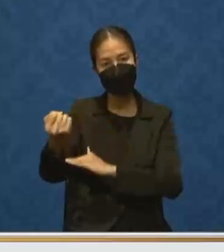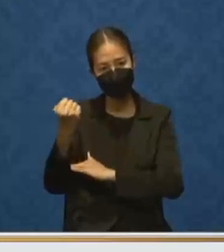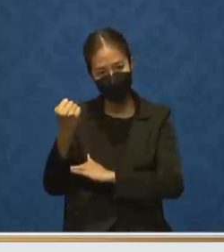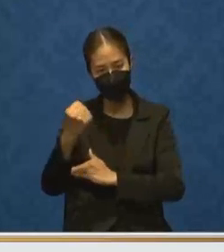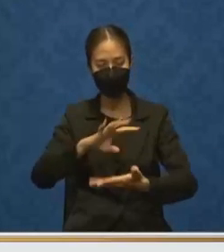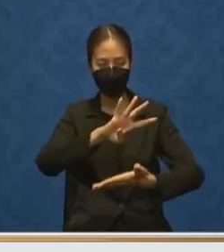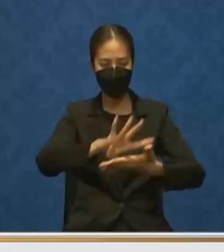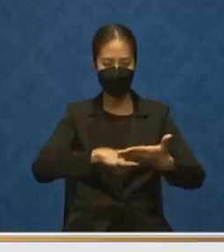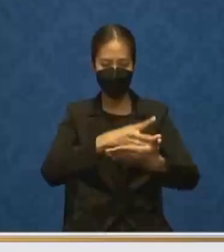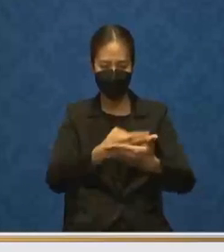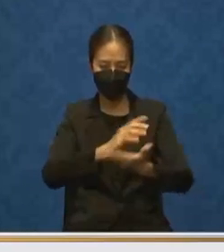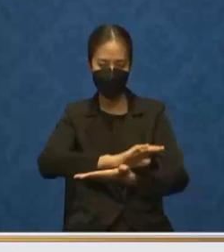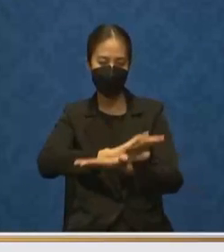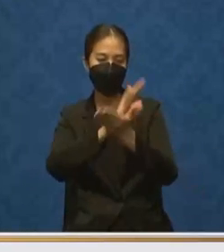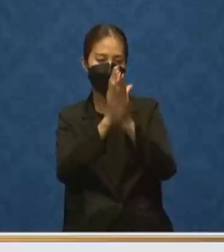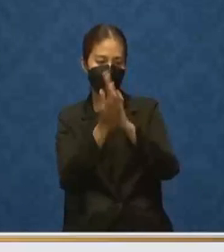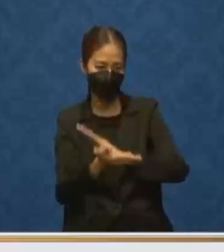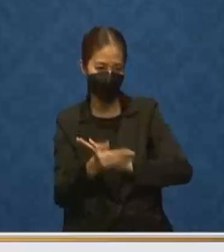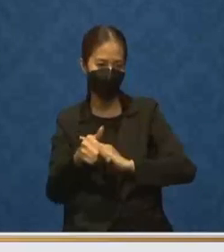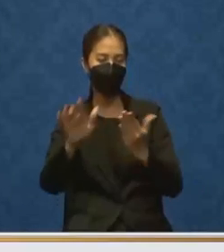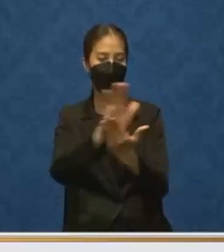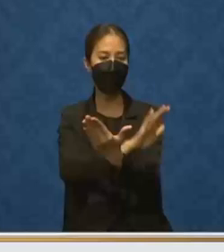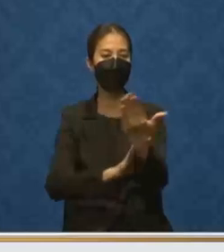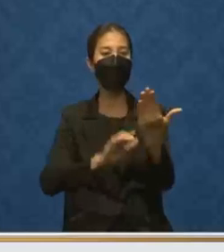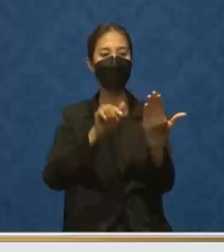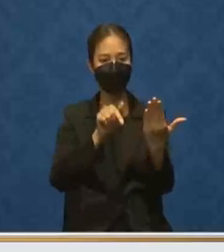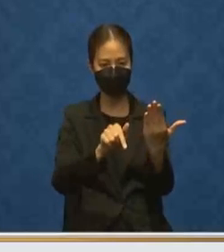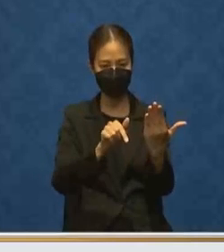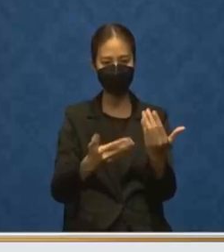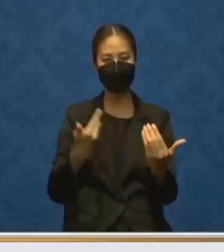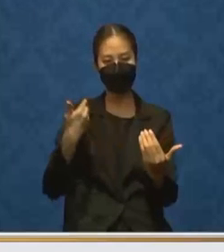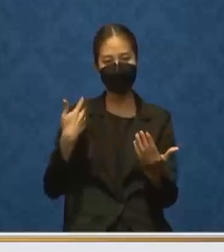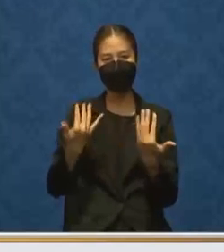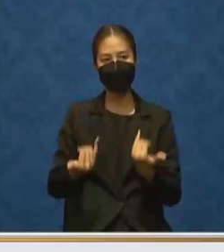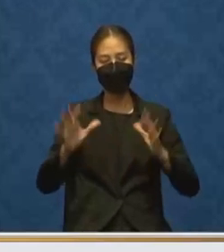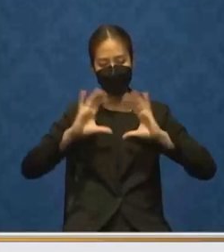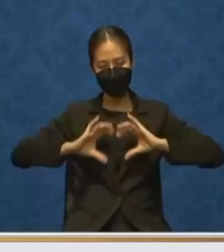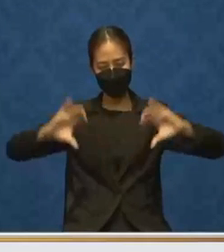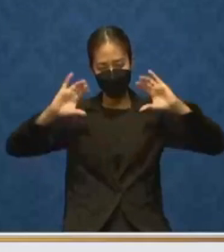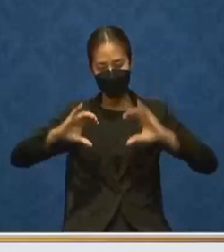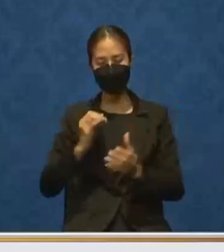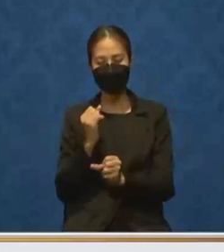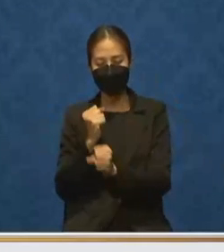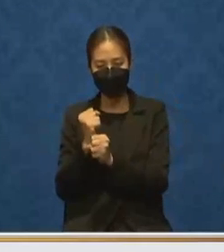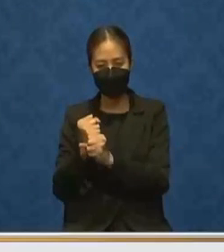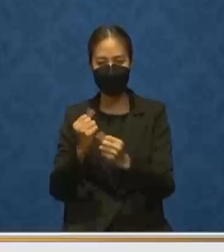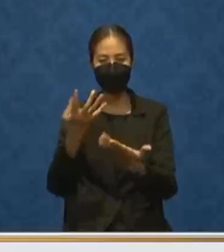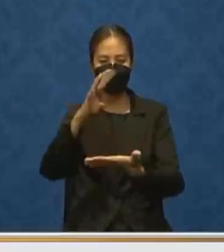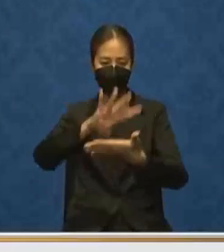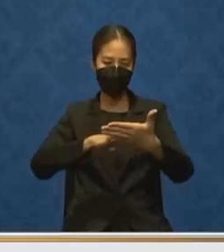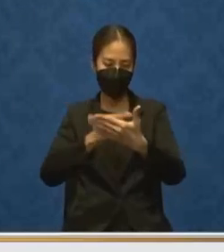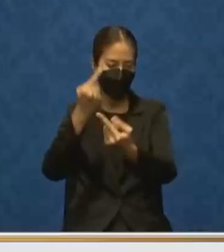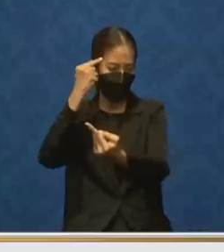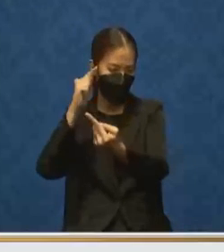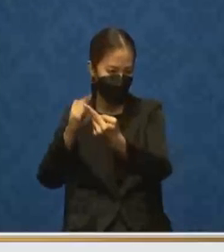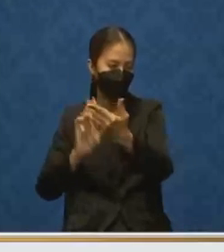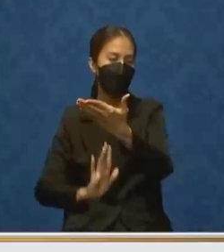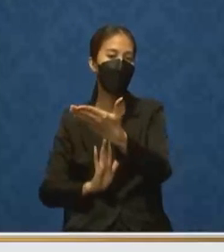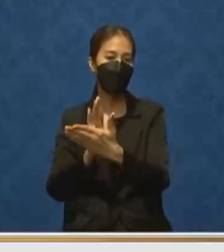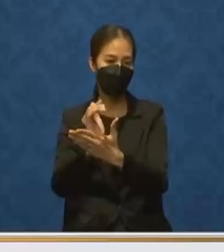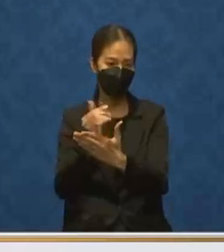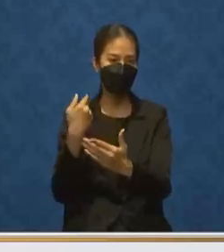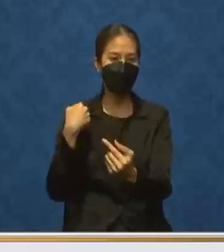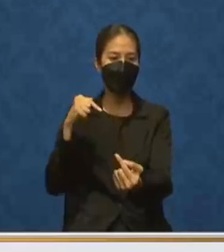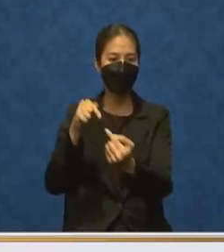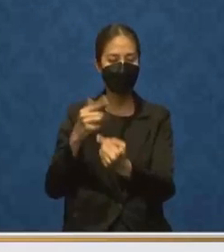แผนการปฏิรูปประเทศฉบับปรับปรุงและนโยบายรัฐบาลให้บรรลุเป้าหมายตามที่กำหนดไว้อย่างเป็นรูปธรรมให้เกิดผลส